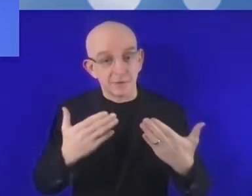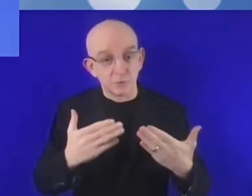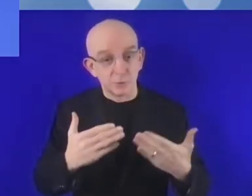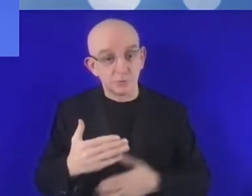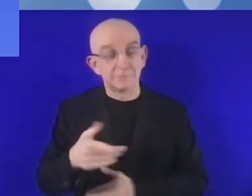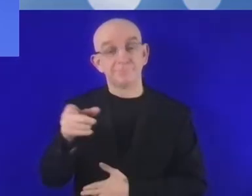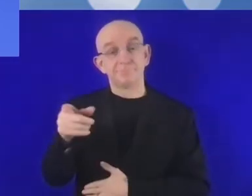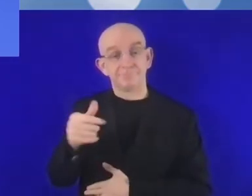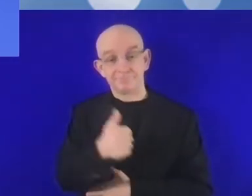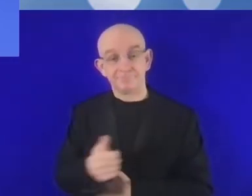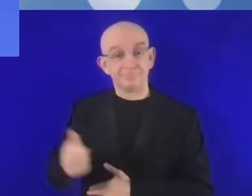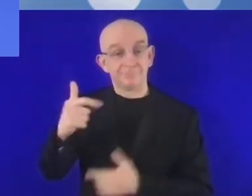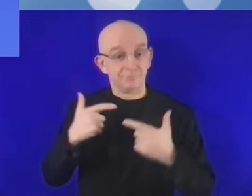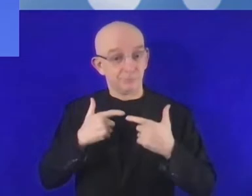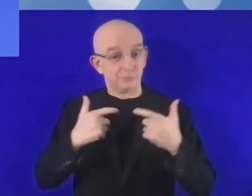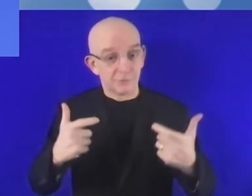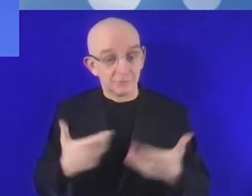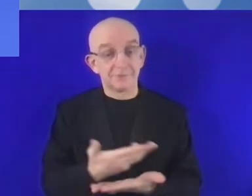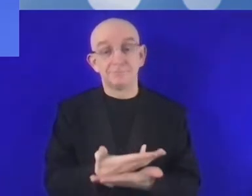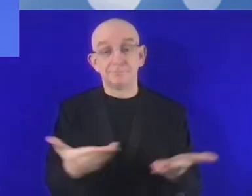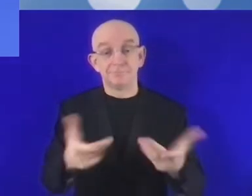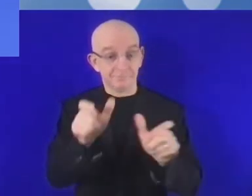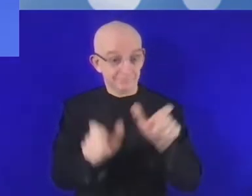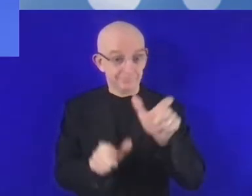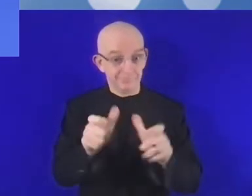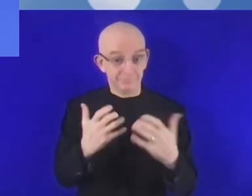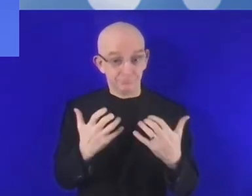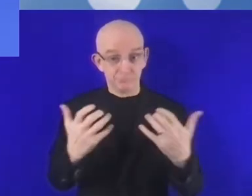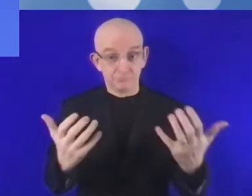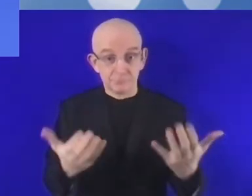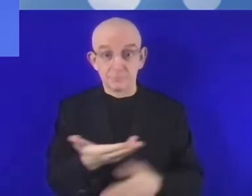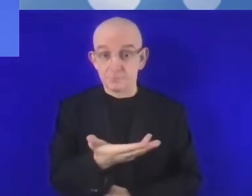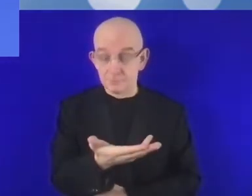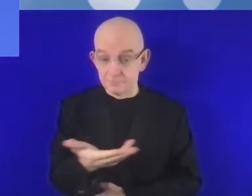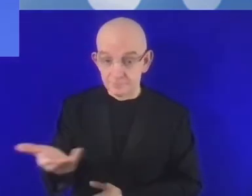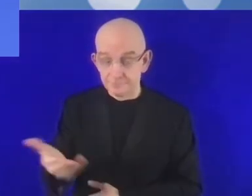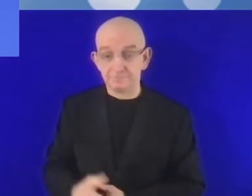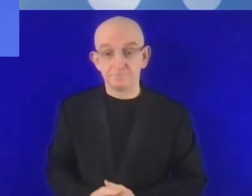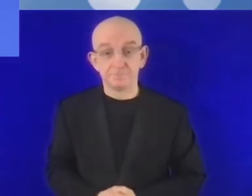شكرا جزيلا لسيادة الأمين العام للأمم المتحدة. السادة الكرام،